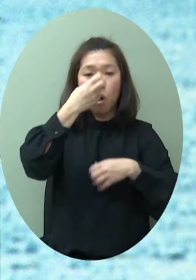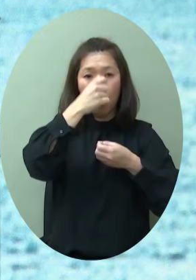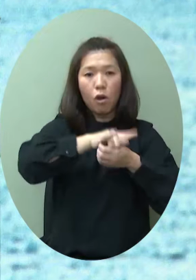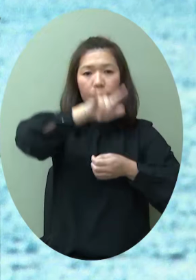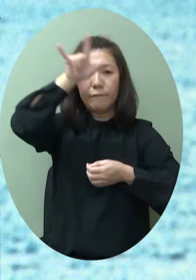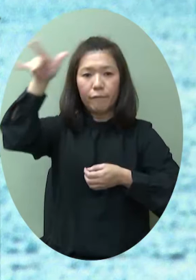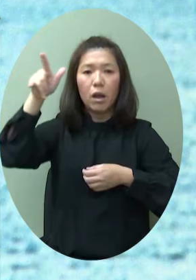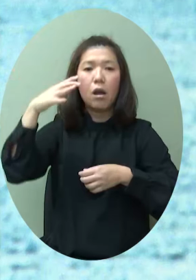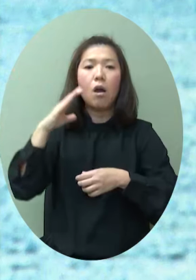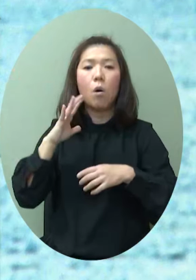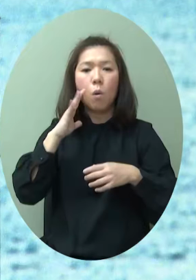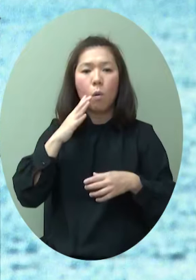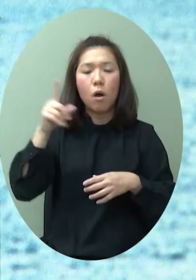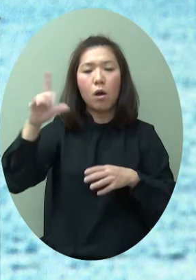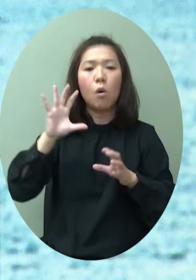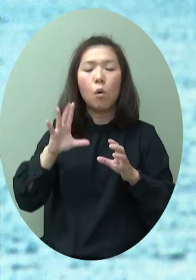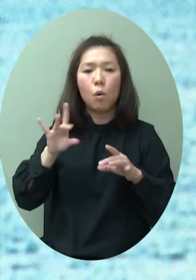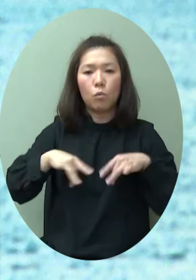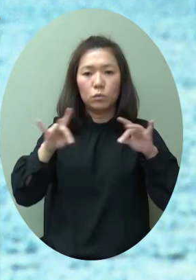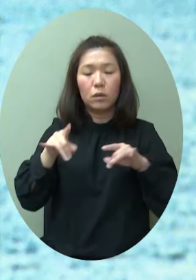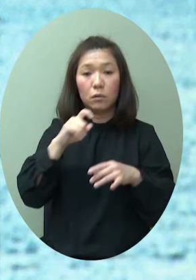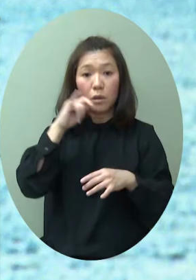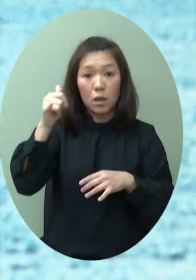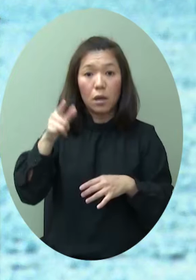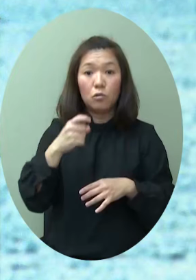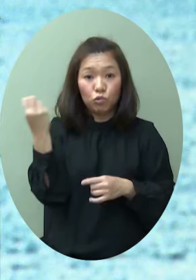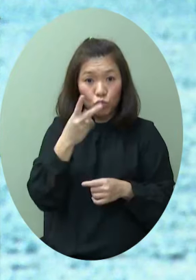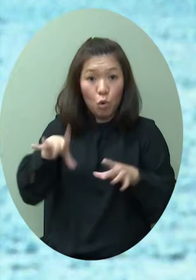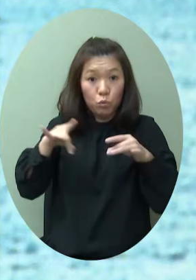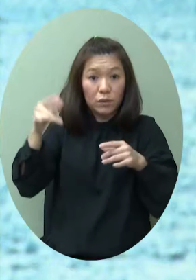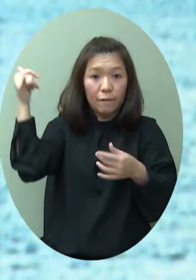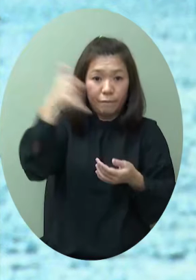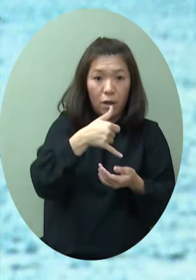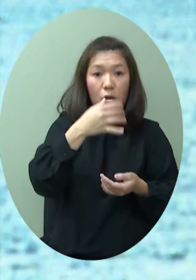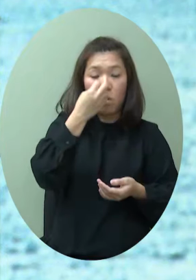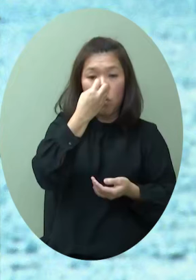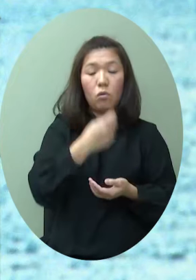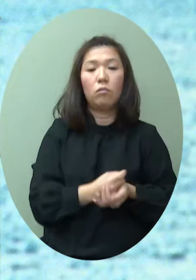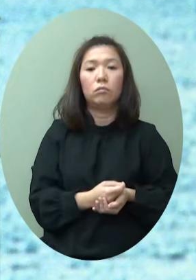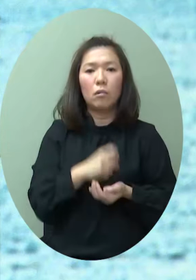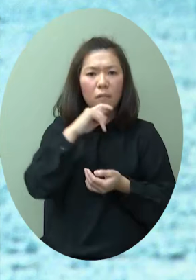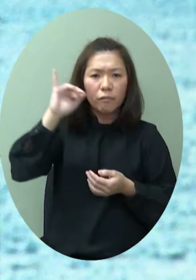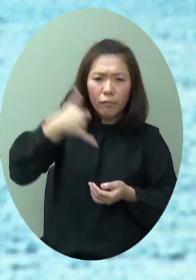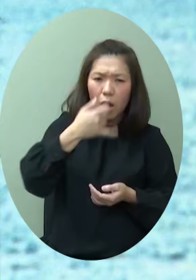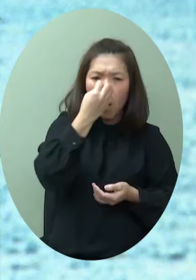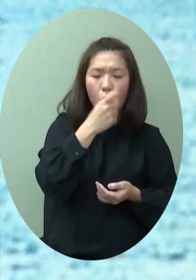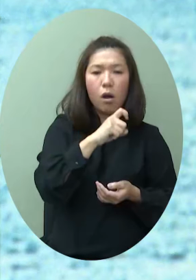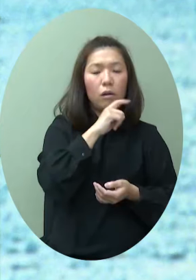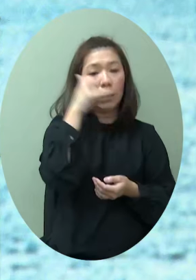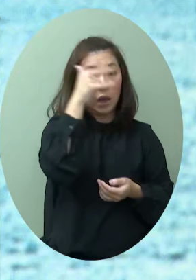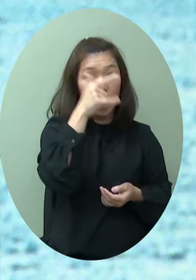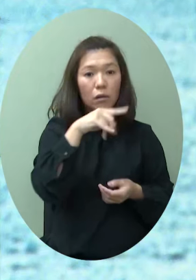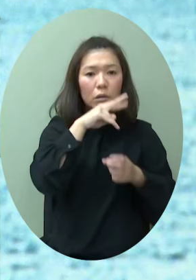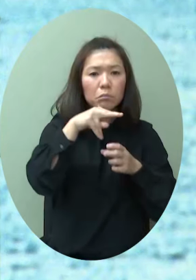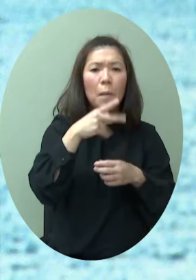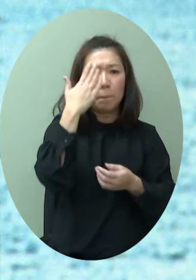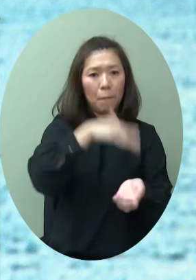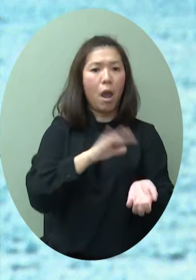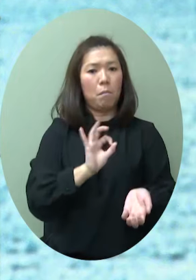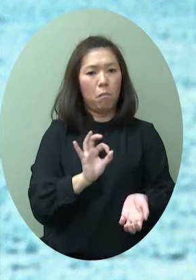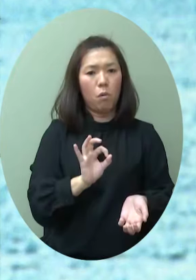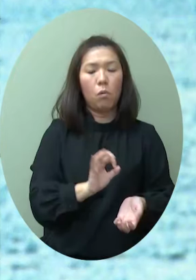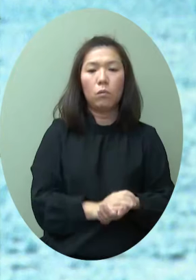本，咁喺12月30日咧翻翻嚟香港。咁佢翻咗香港嘅時候咧，喺機場個檢測係陰性嘅，咁